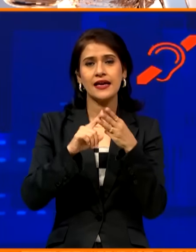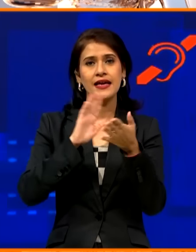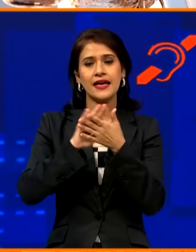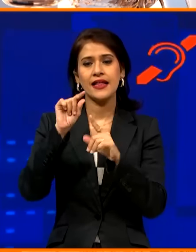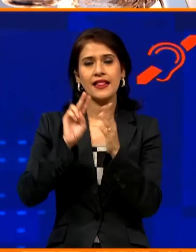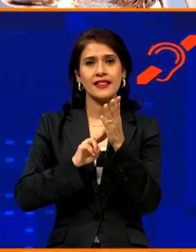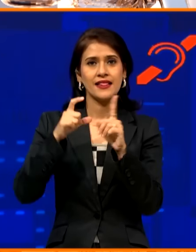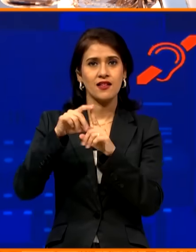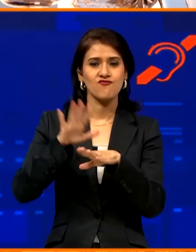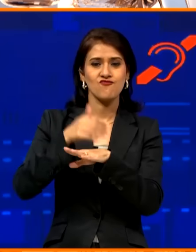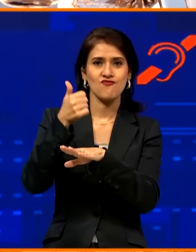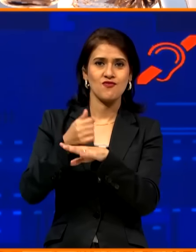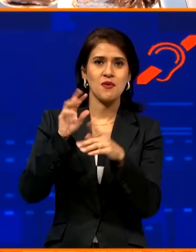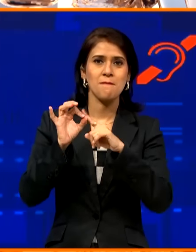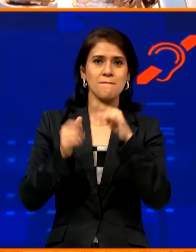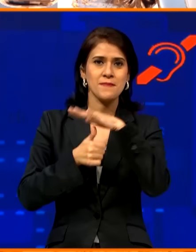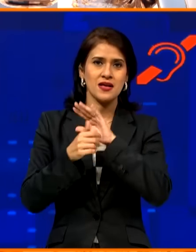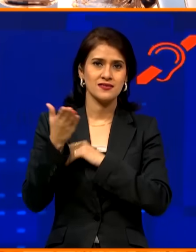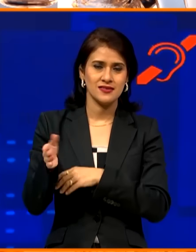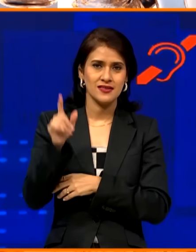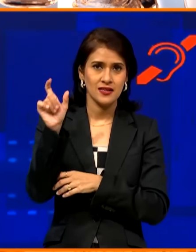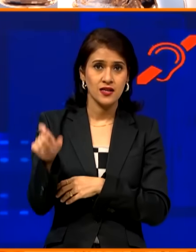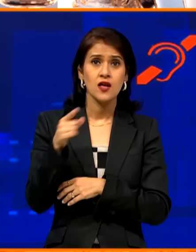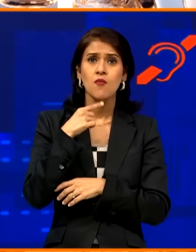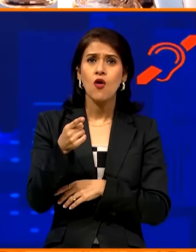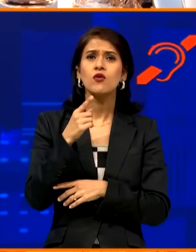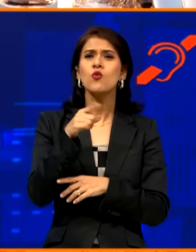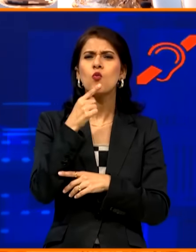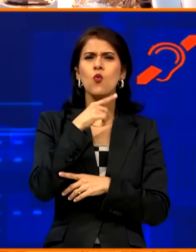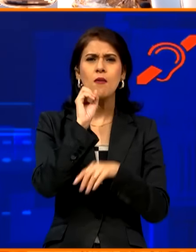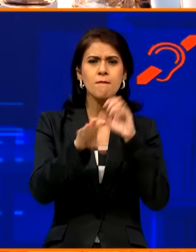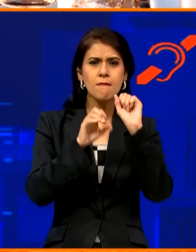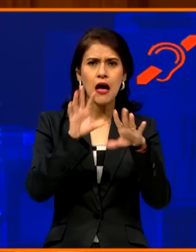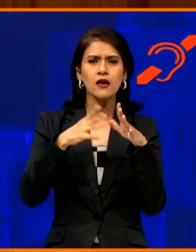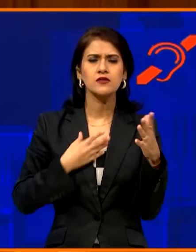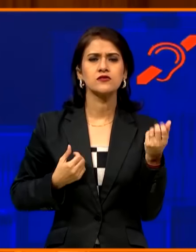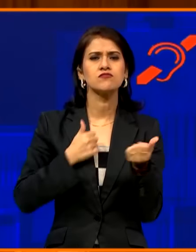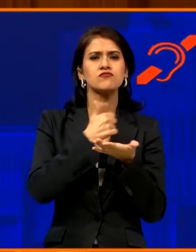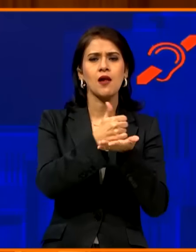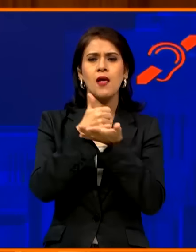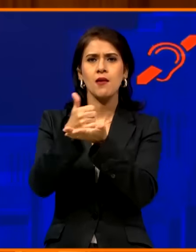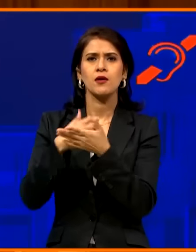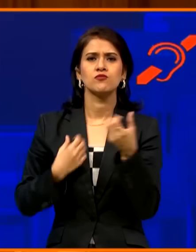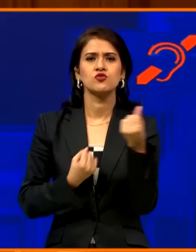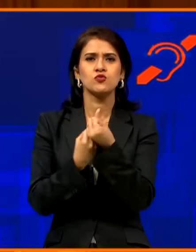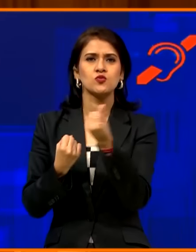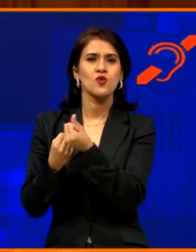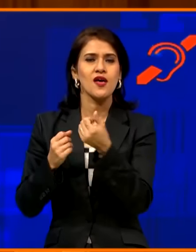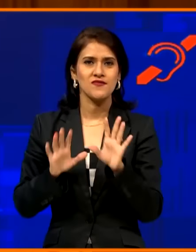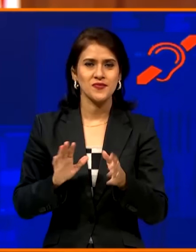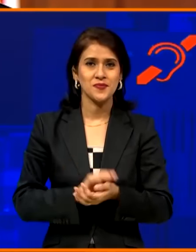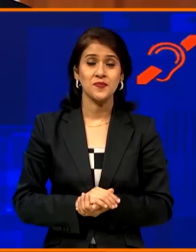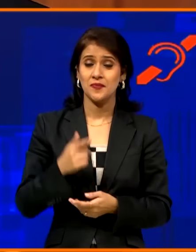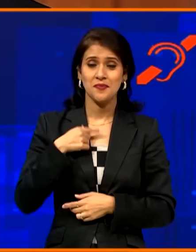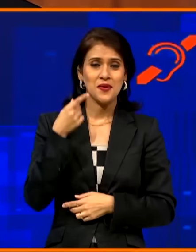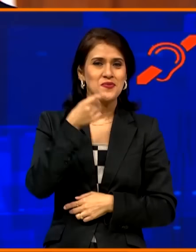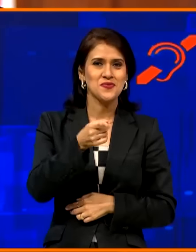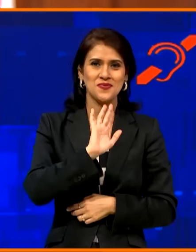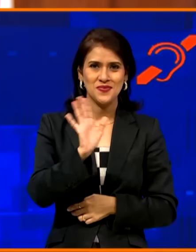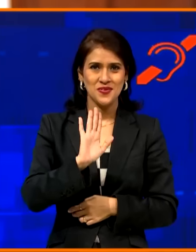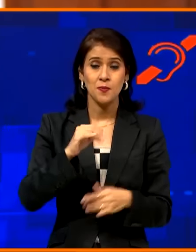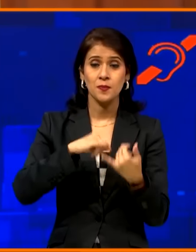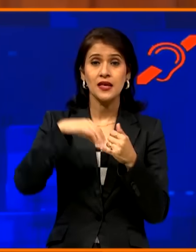है कि यह जुर्म करने वालों का साथ देते हैं अब यह मेरा इल्जाम नहीं है केंद्र सरकार